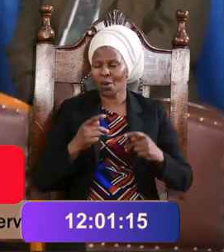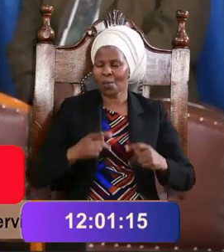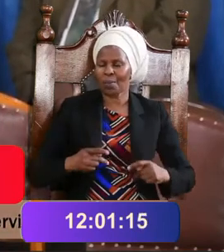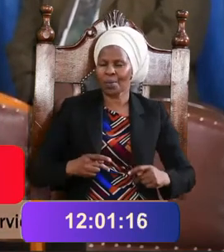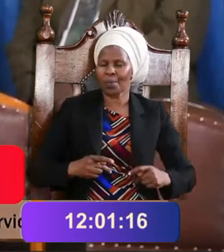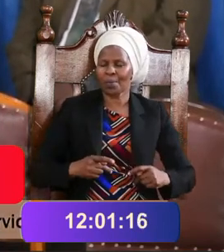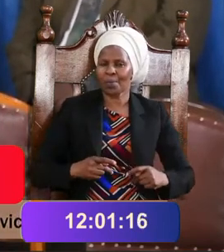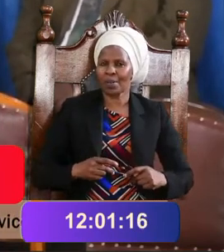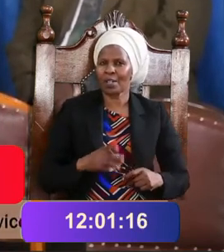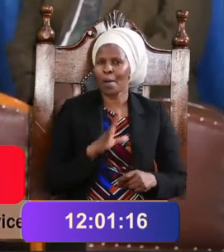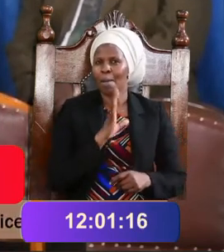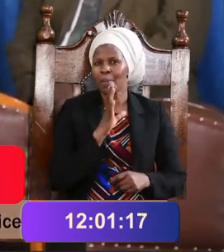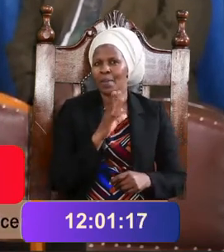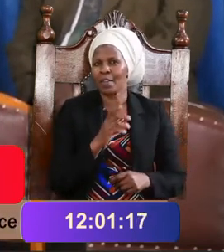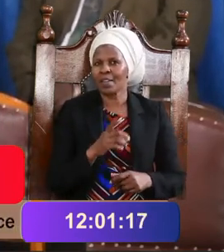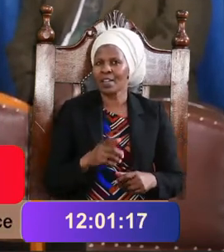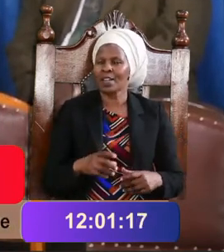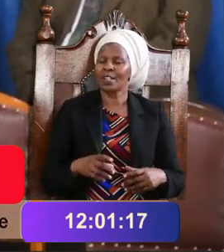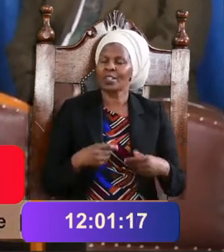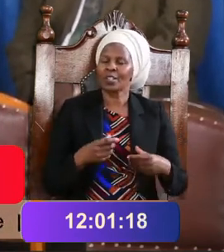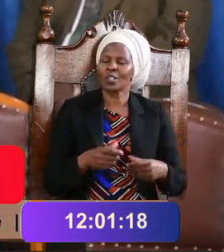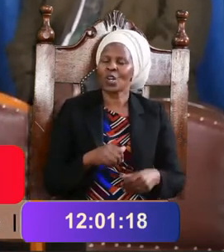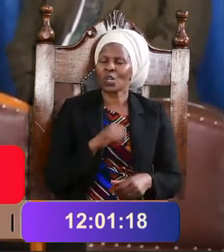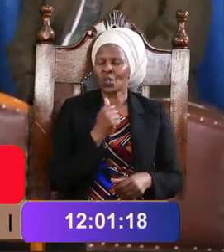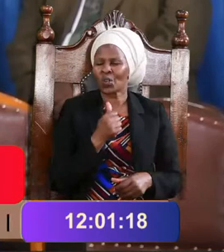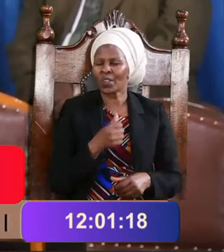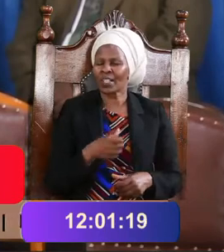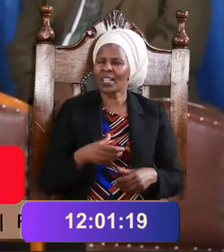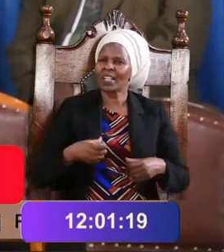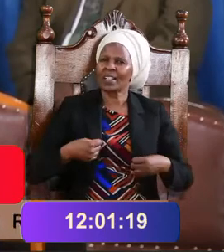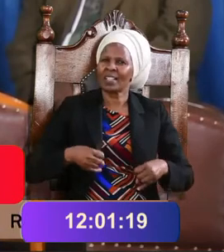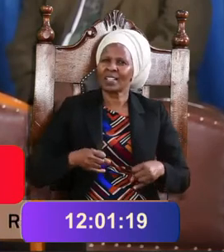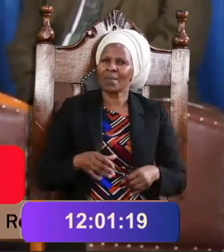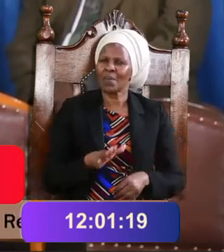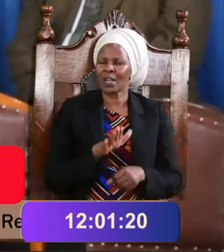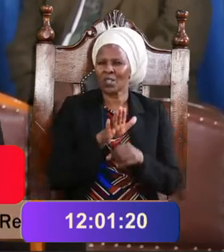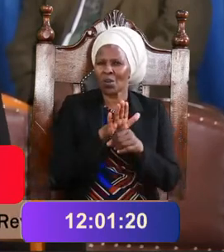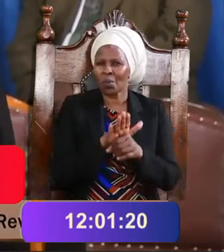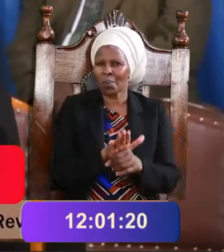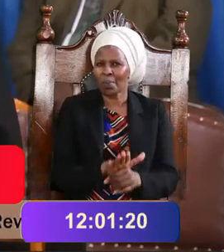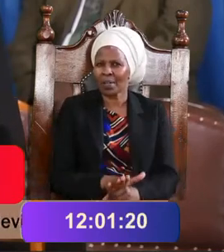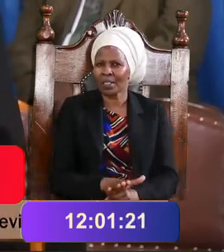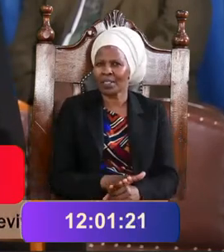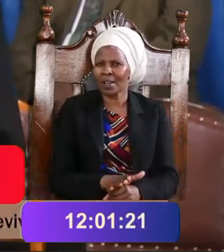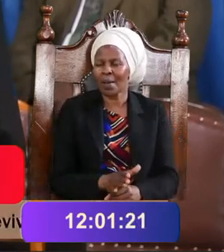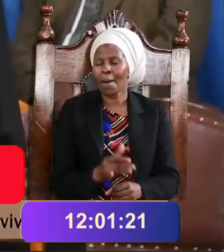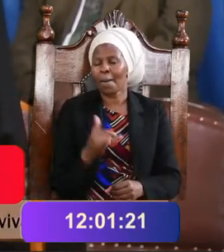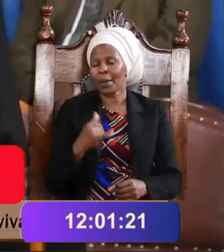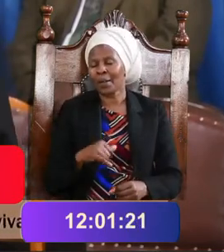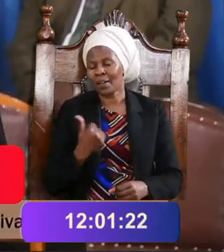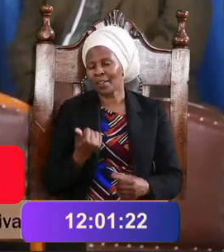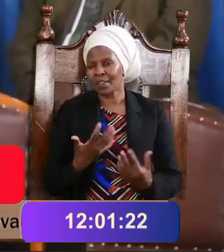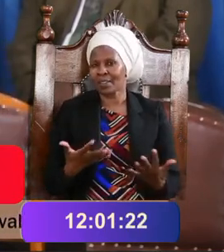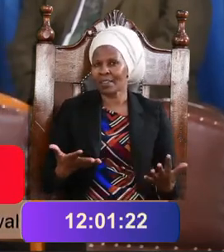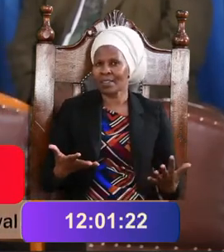wakufaidika katika maisha yetu. Usikubali kunyamazishwa na vitisho.